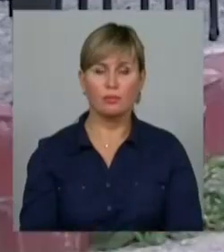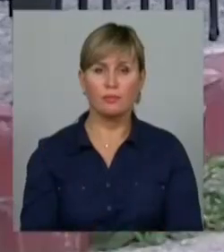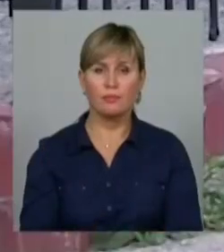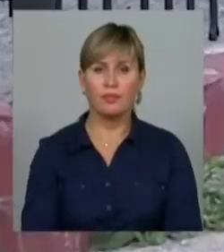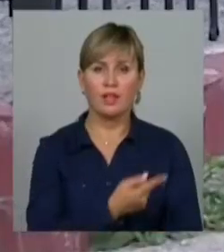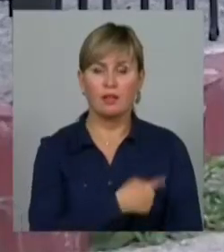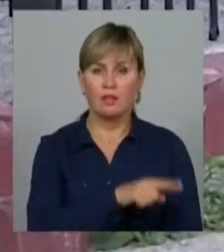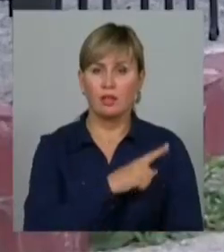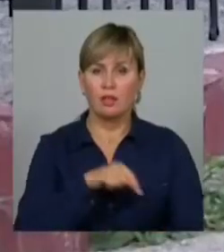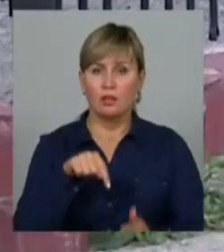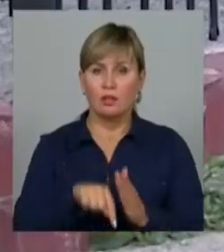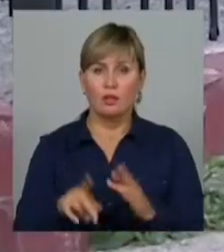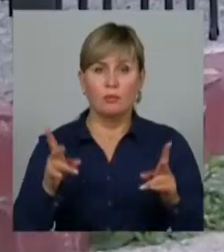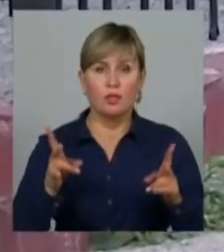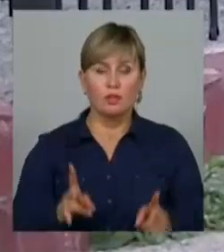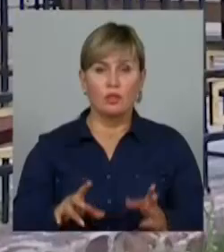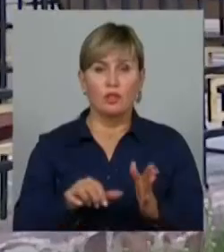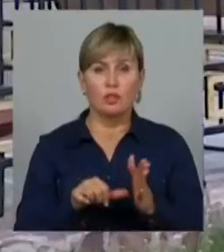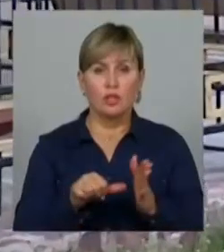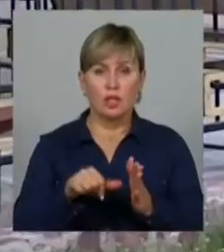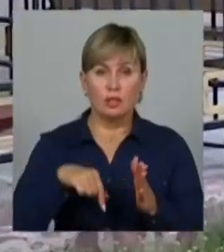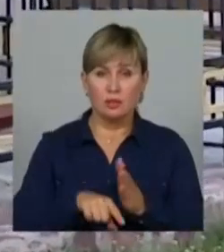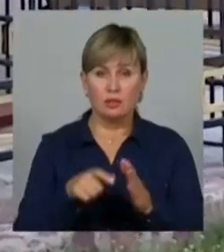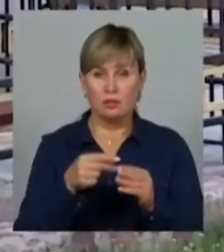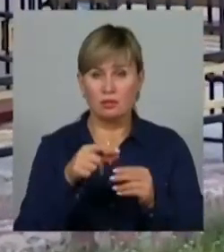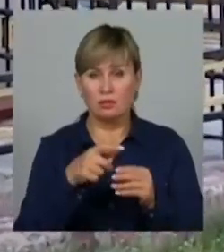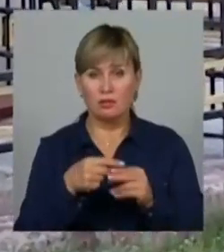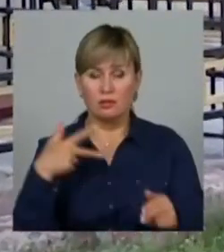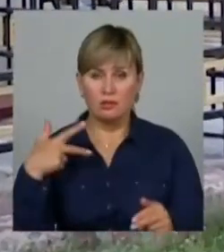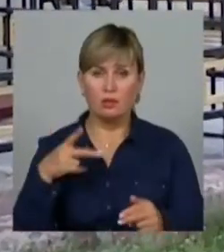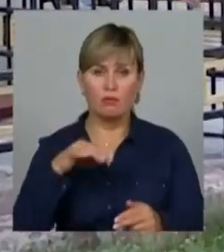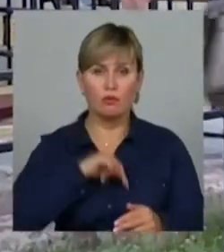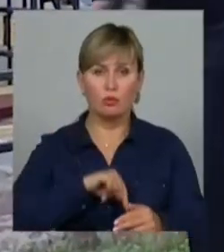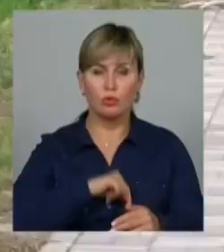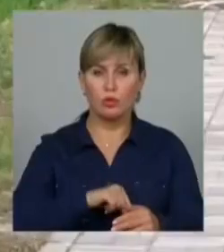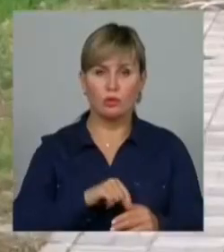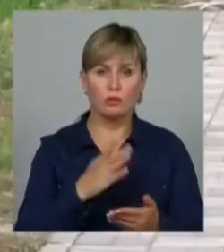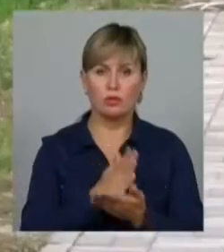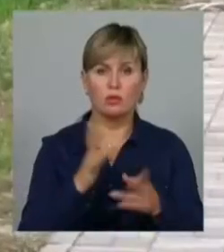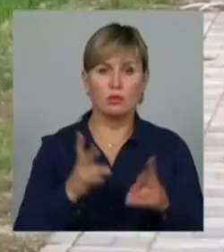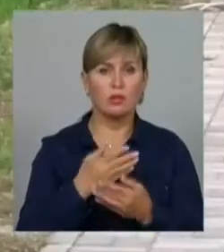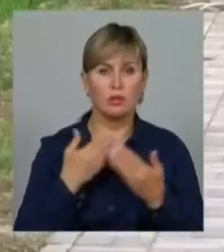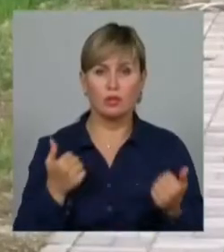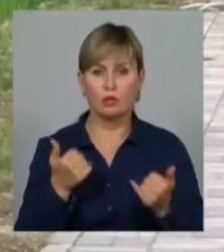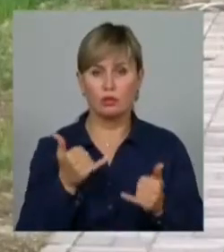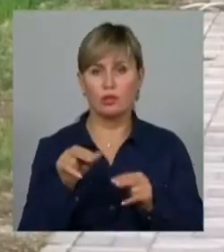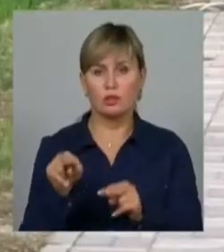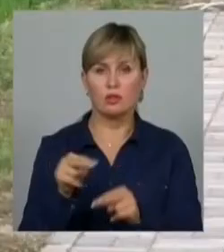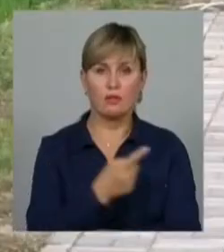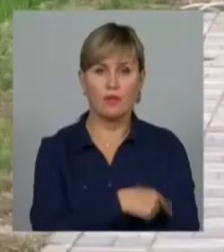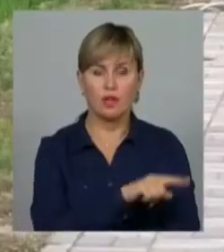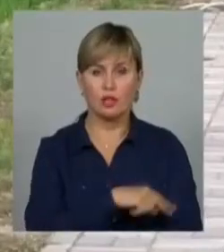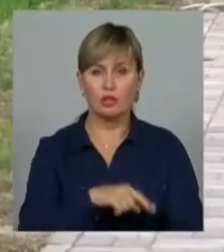Врачи извлекли из тел пострадавших 6 дробинок. К счастью, внутренние органы не задеты. Сейчас подростки находятся под наблюдением